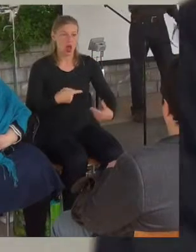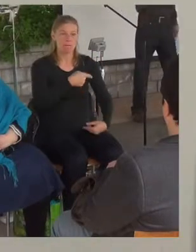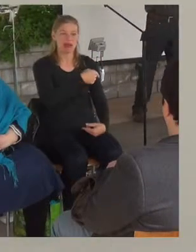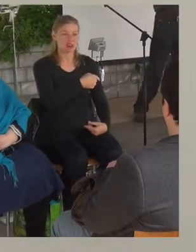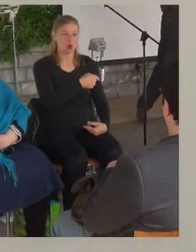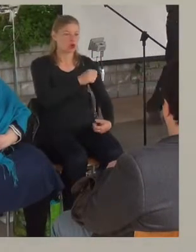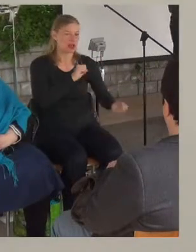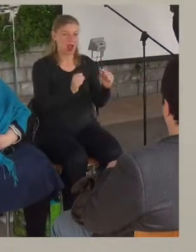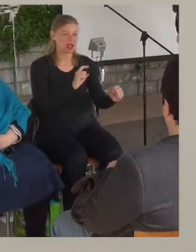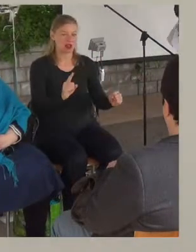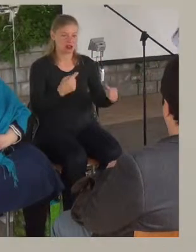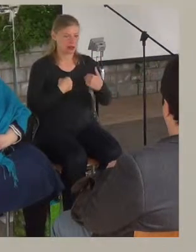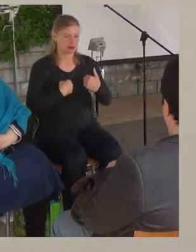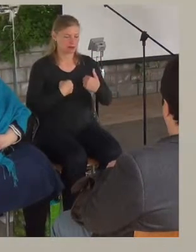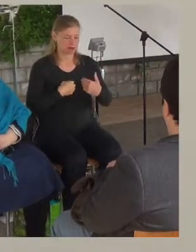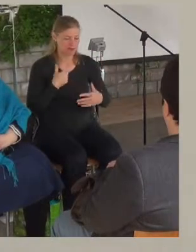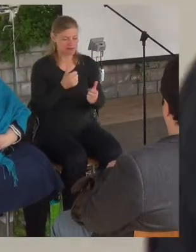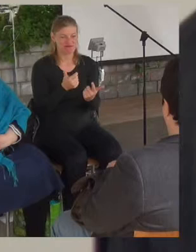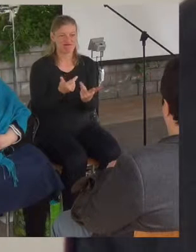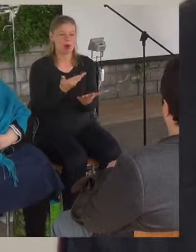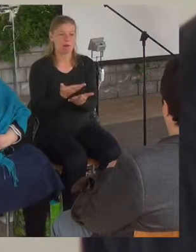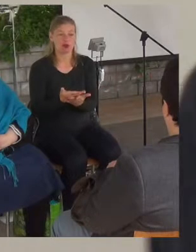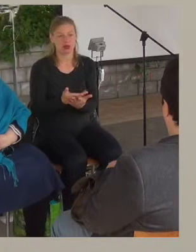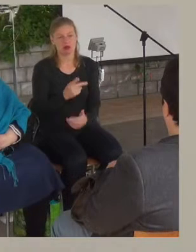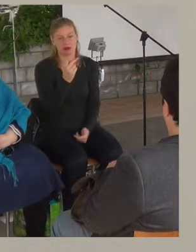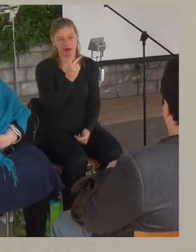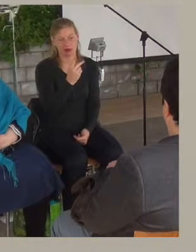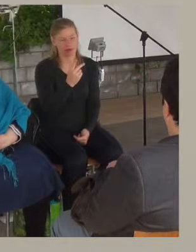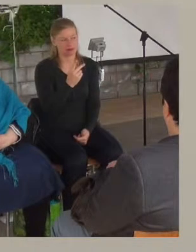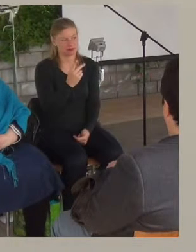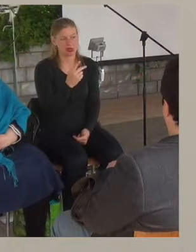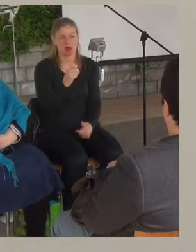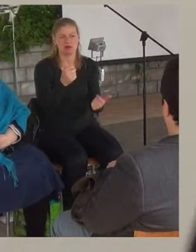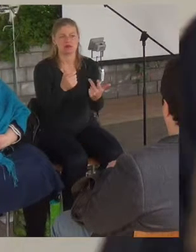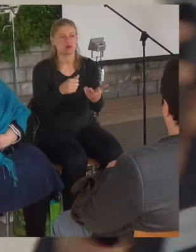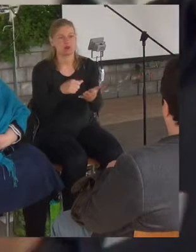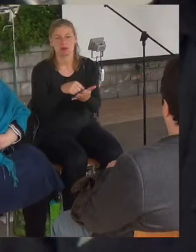habe einige Beispiele. Natürlich zahlt man da verschiedene Sachen nicht mehr,